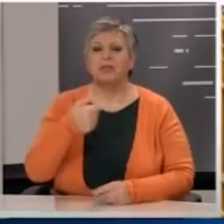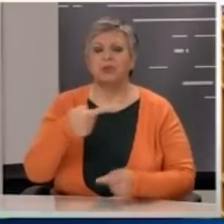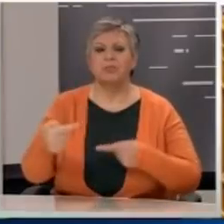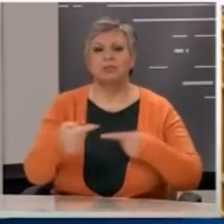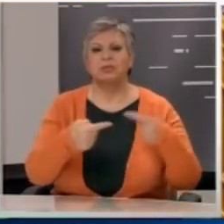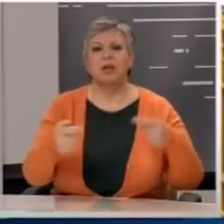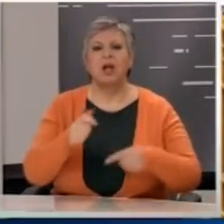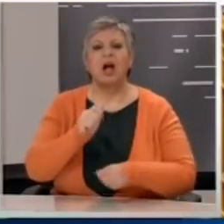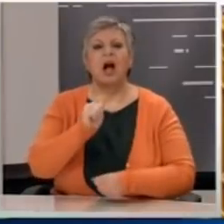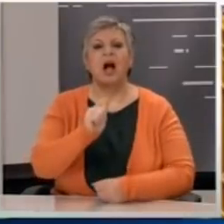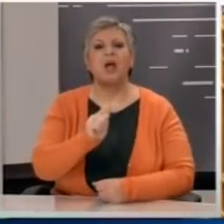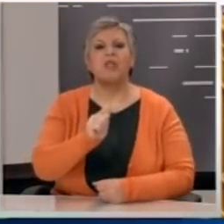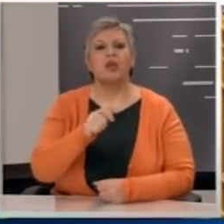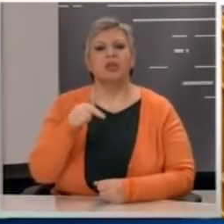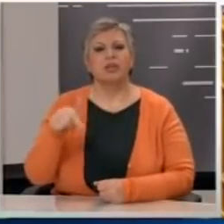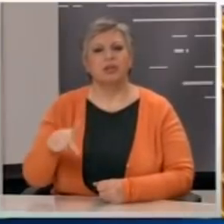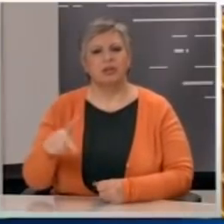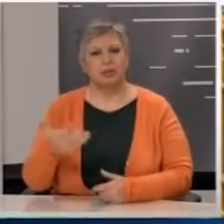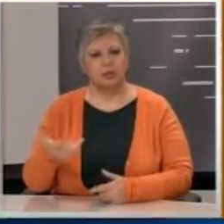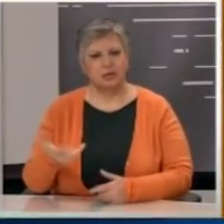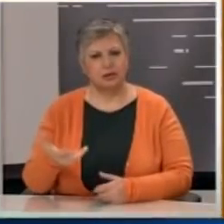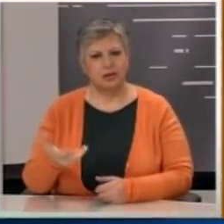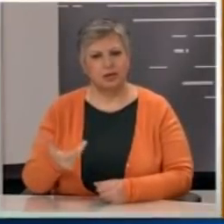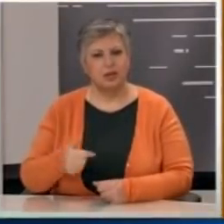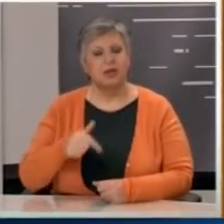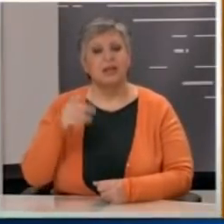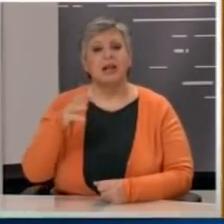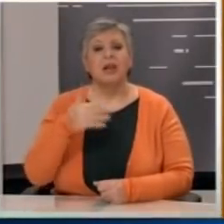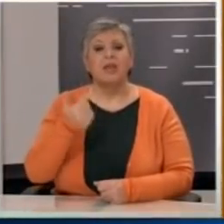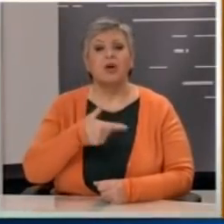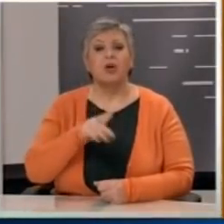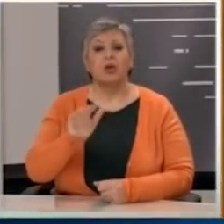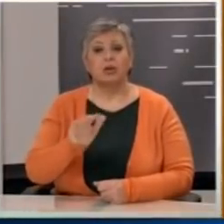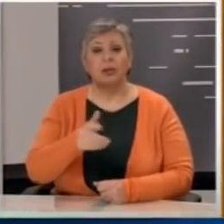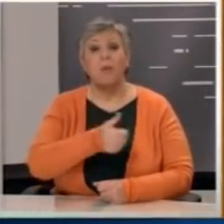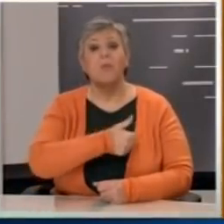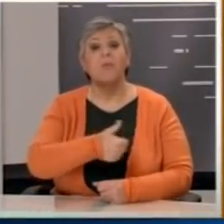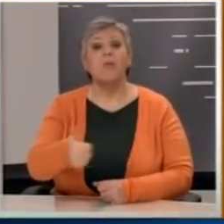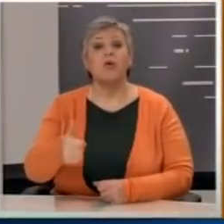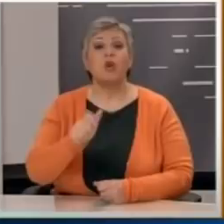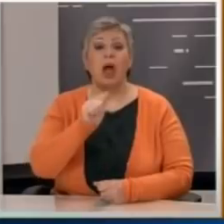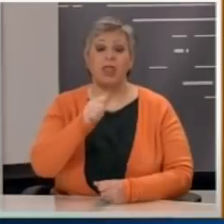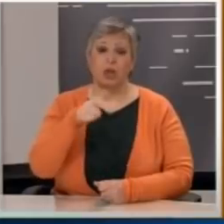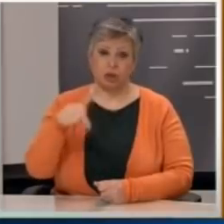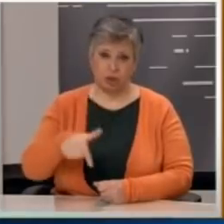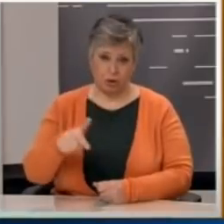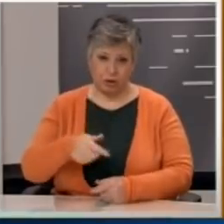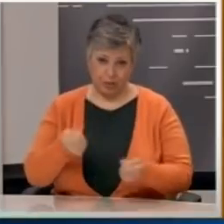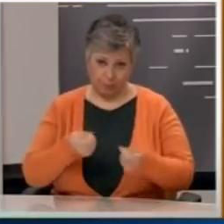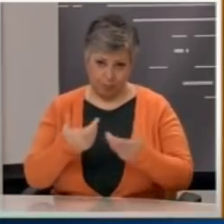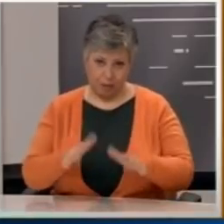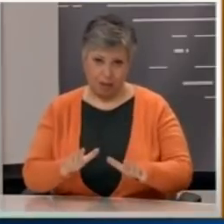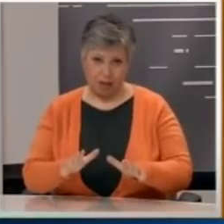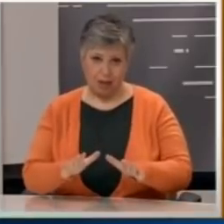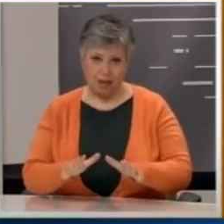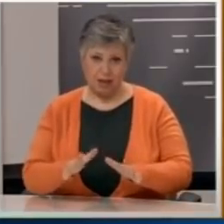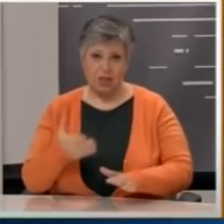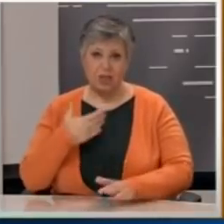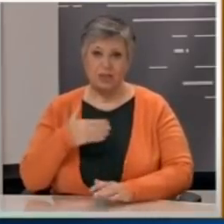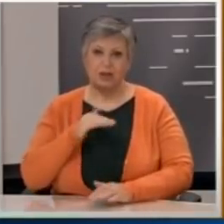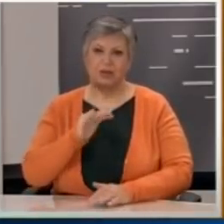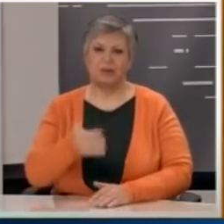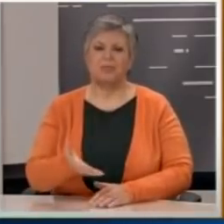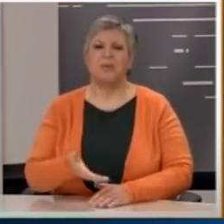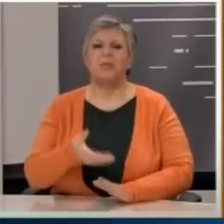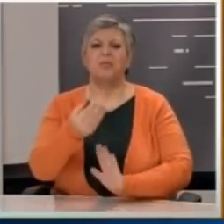Άδωνη. Μόνο από τον κύριο Άδωνη έχει γίνει, κύριε Πολάκη. Νομίζω